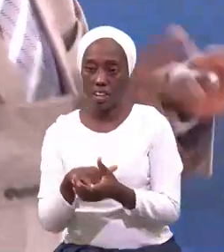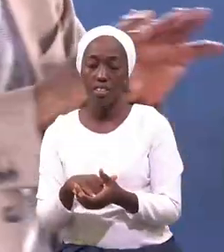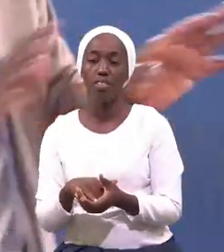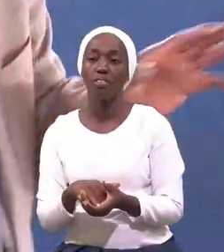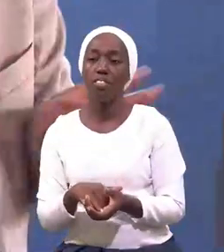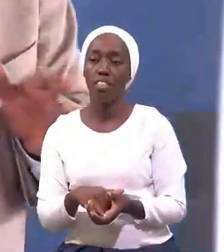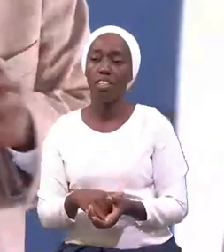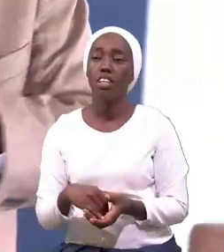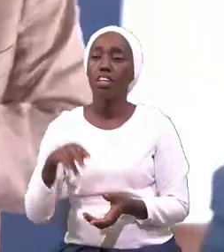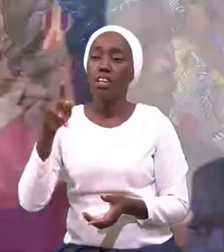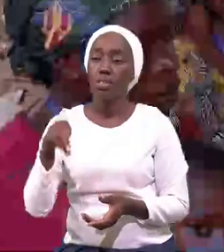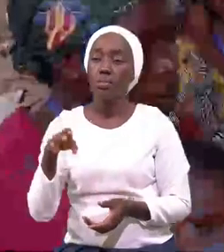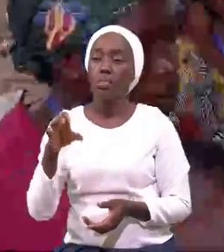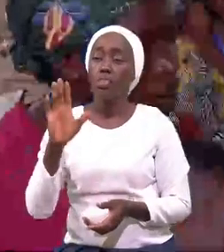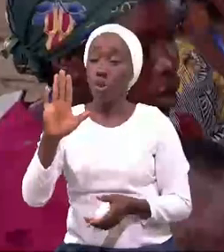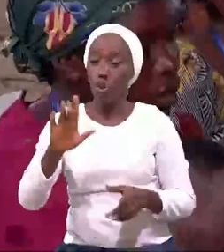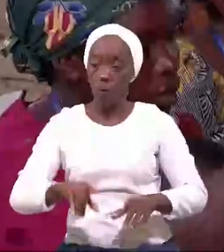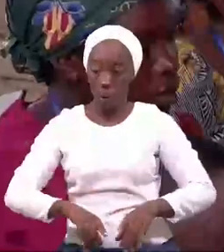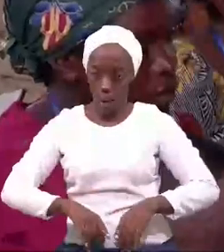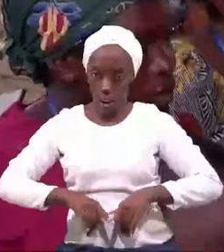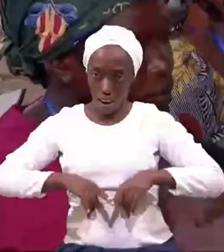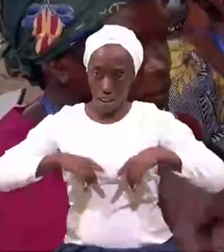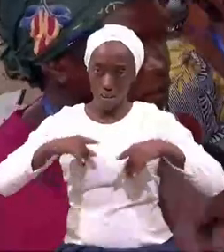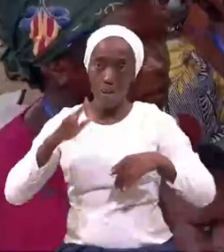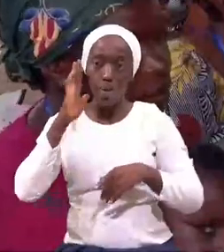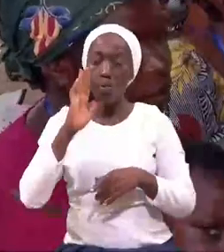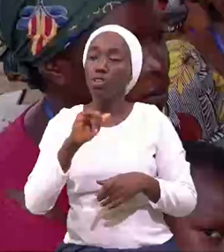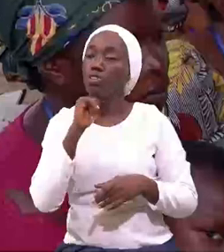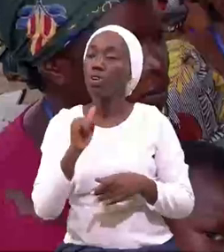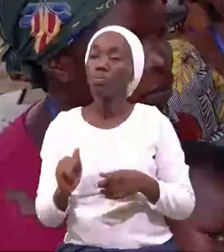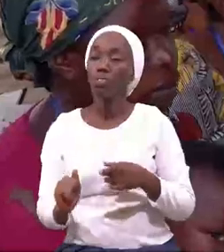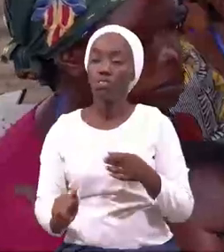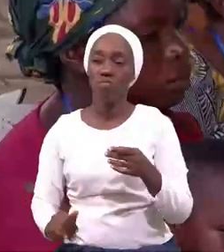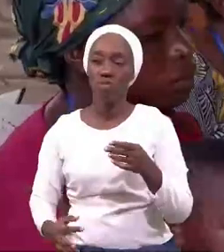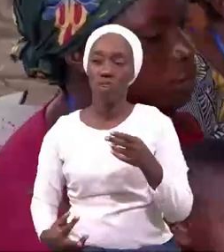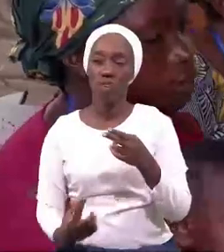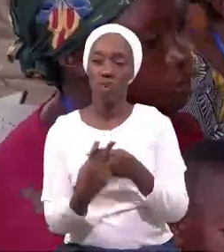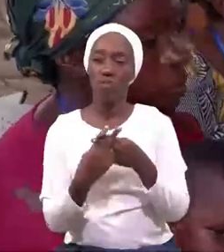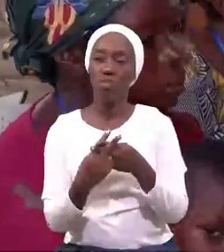mais tu tentes l'Esprit de Dieu. Ta vie ne sera pas écourtée.